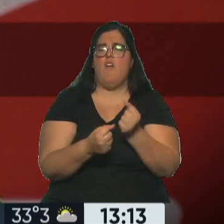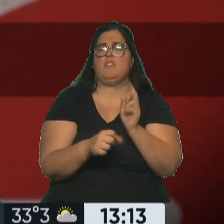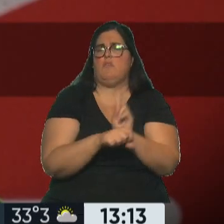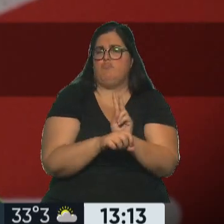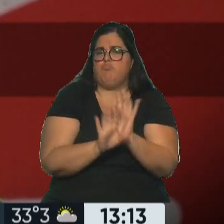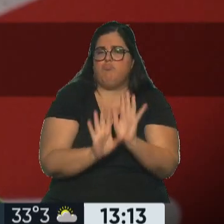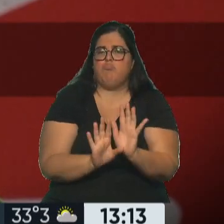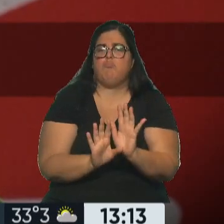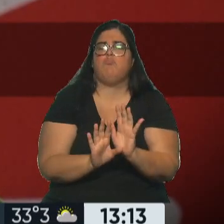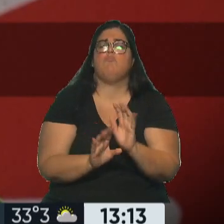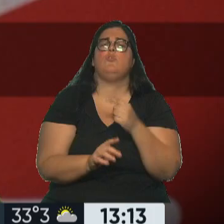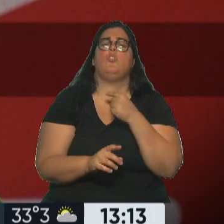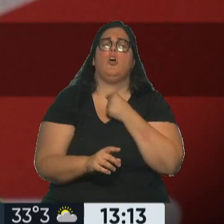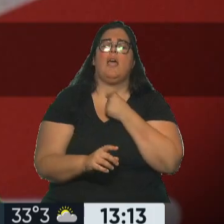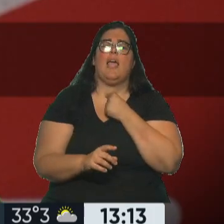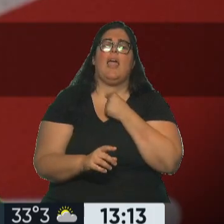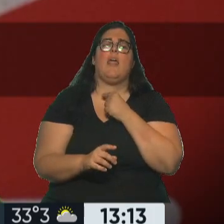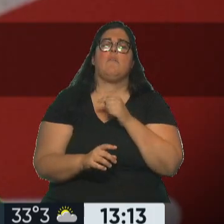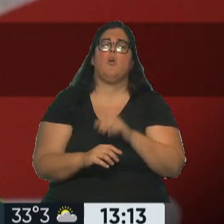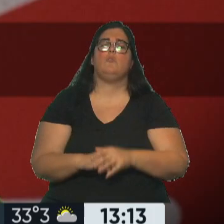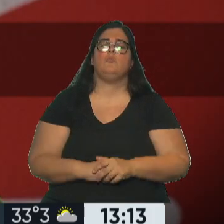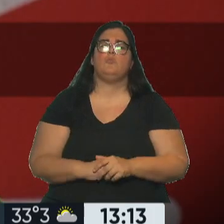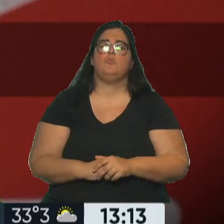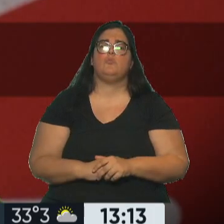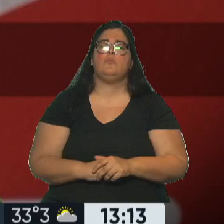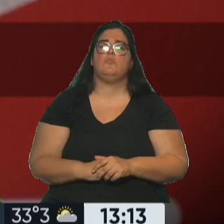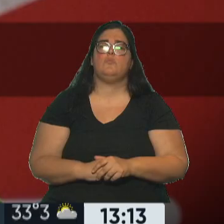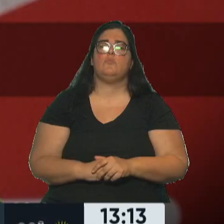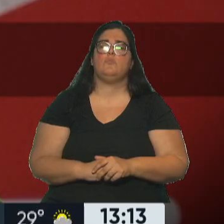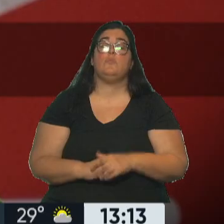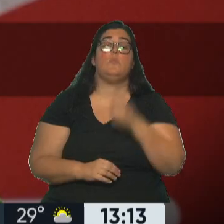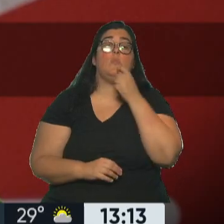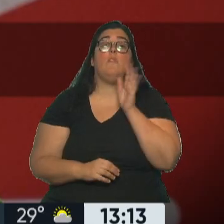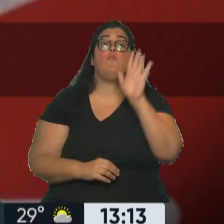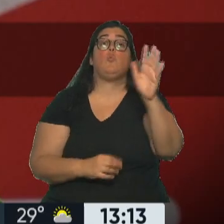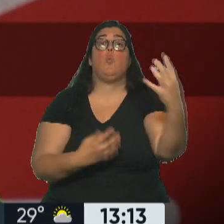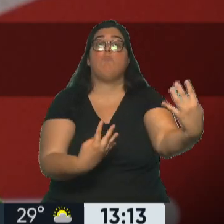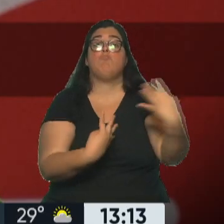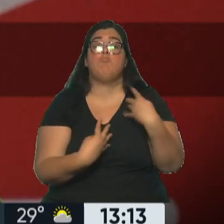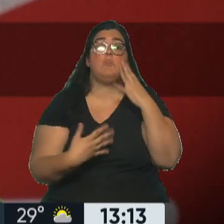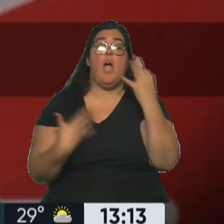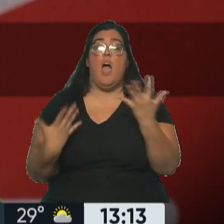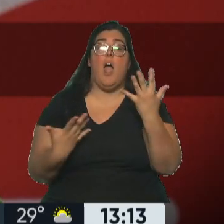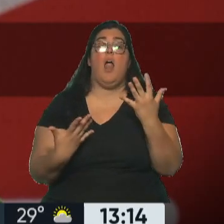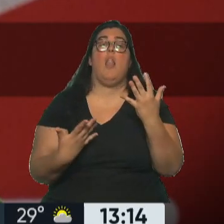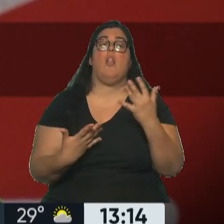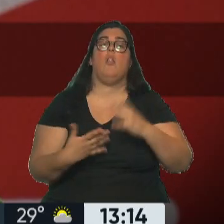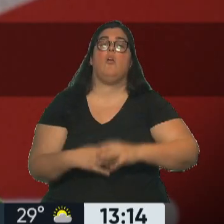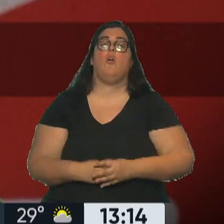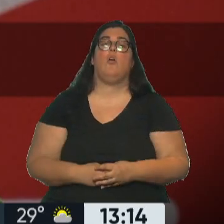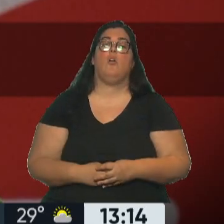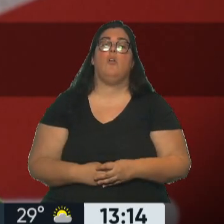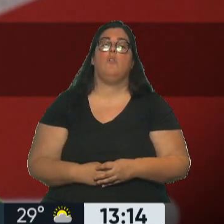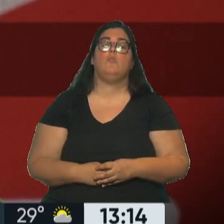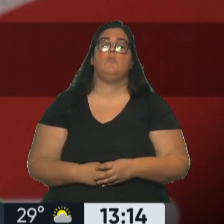国を攻撃しようとしている相手に対しては、それはやめた方がいいと考えさせる、そうした十分な能